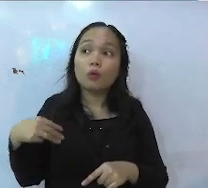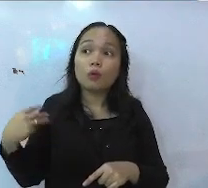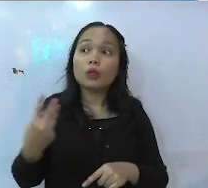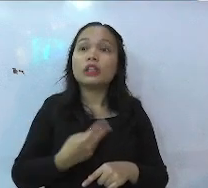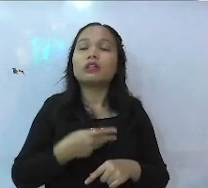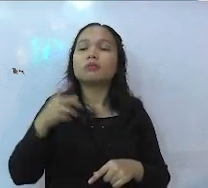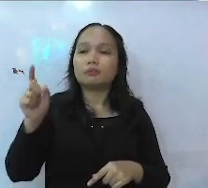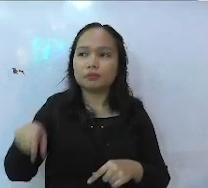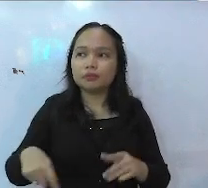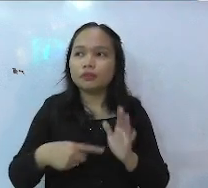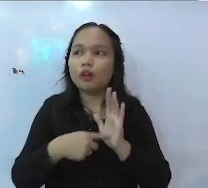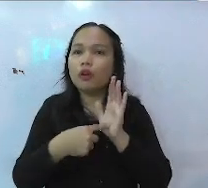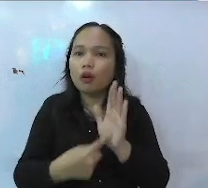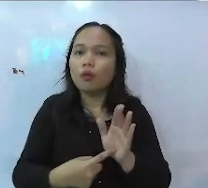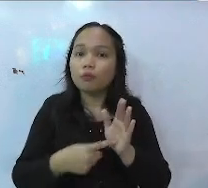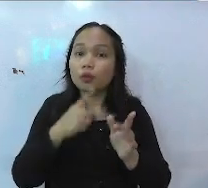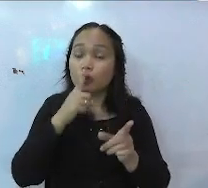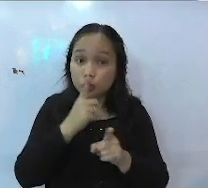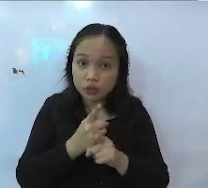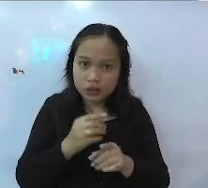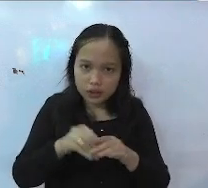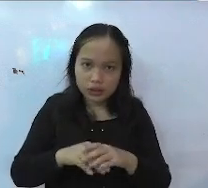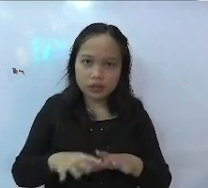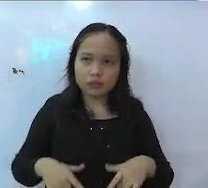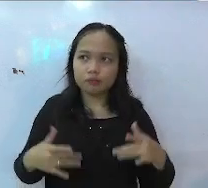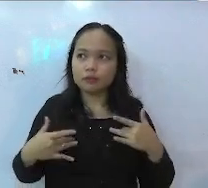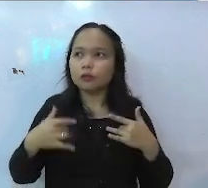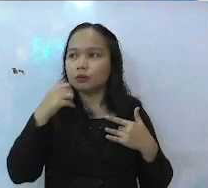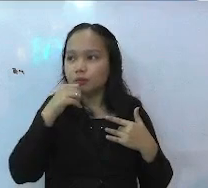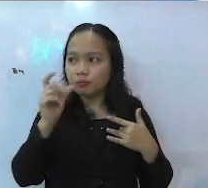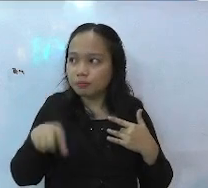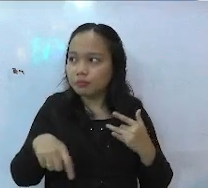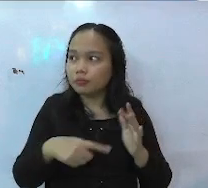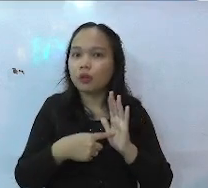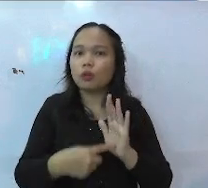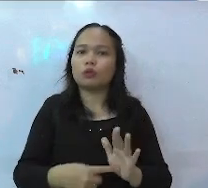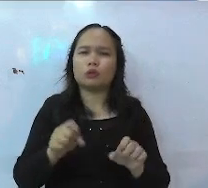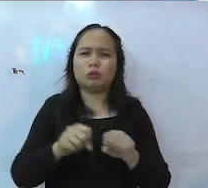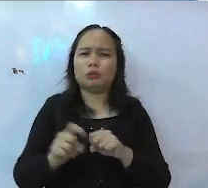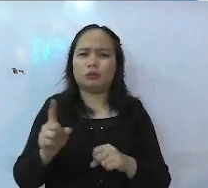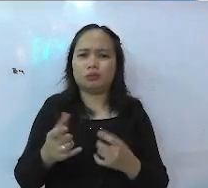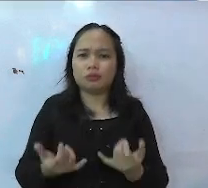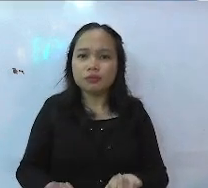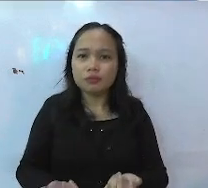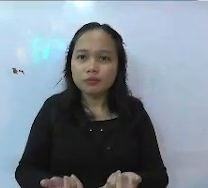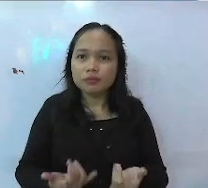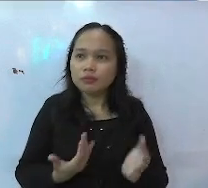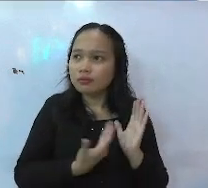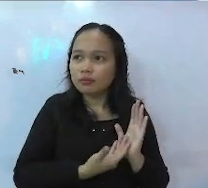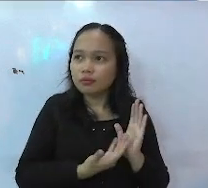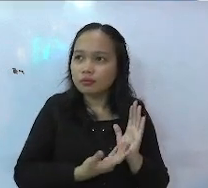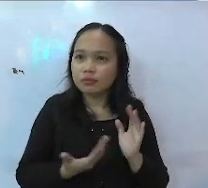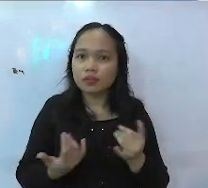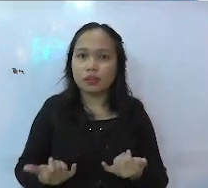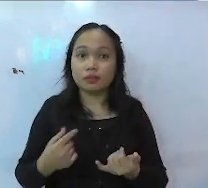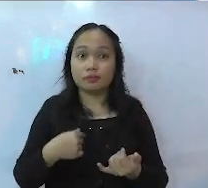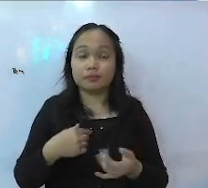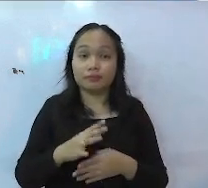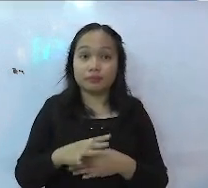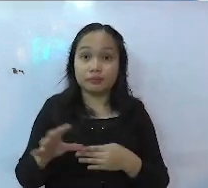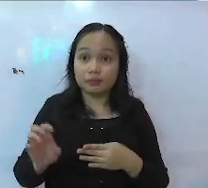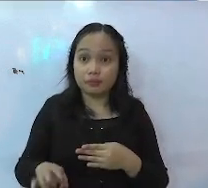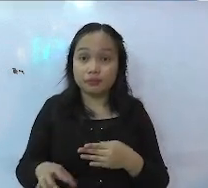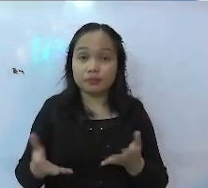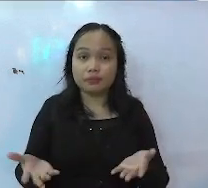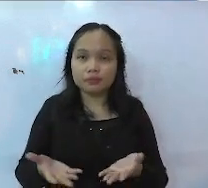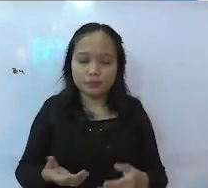manifest ang katotohanan sa buhay mo kaya nga o yan dito tayo ako dito ko Tatapusin yung sinasabi ko